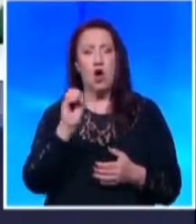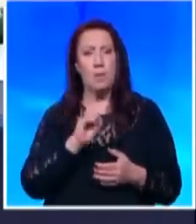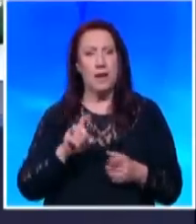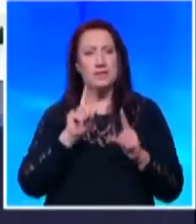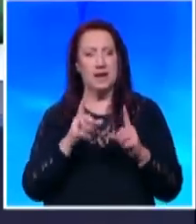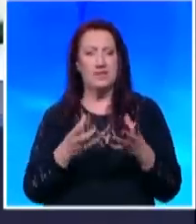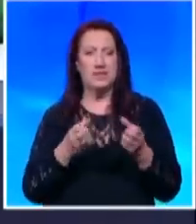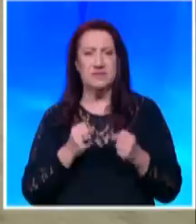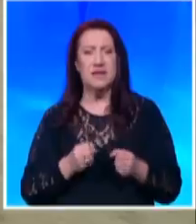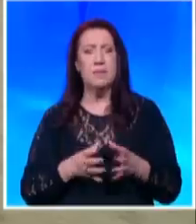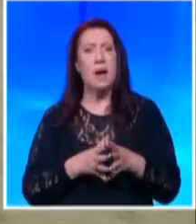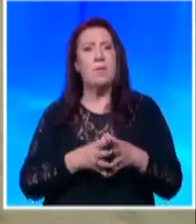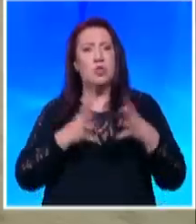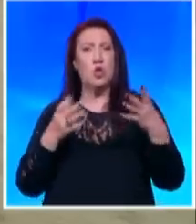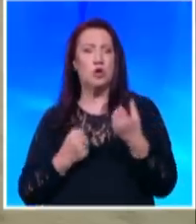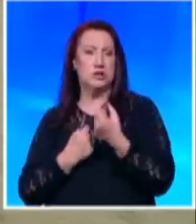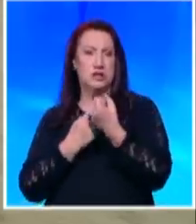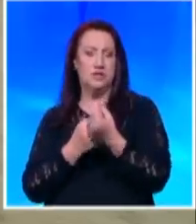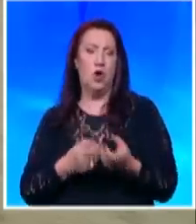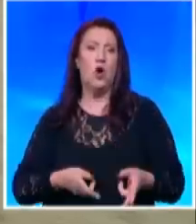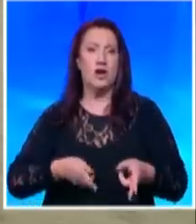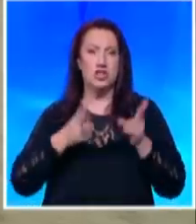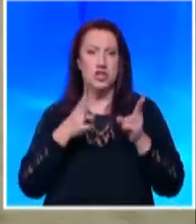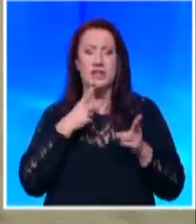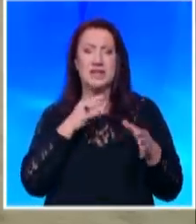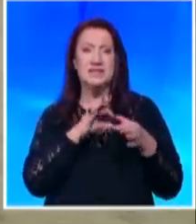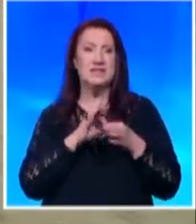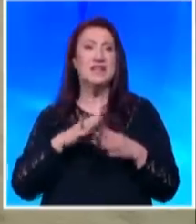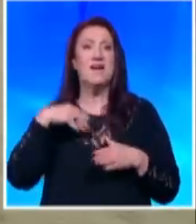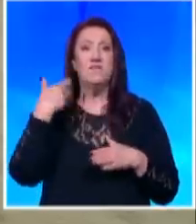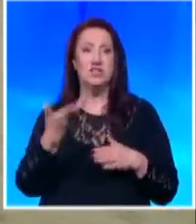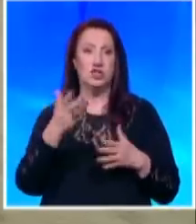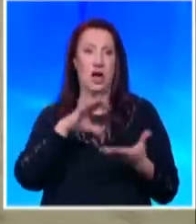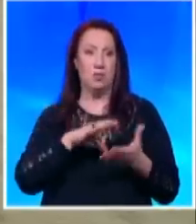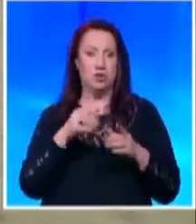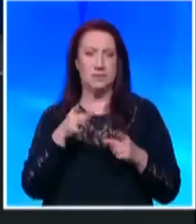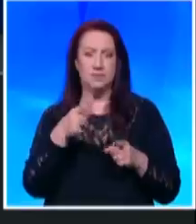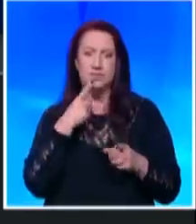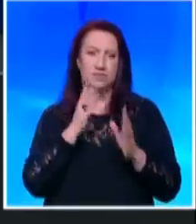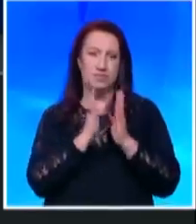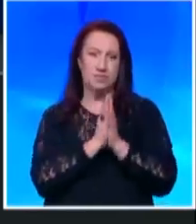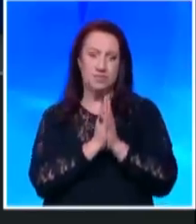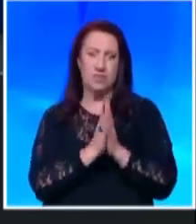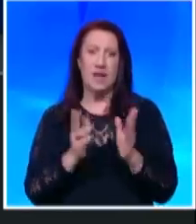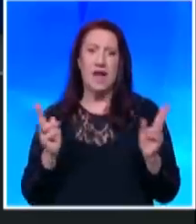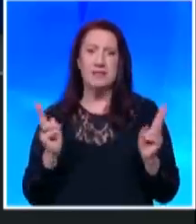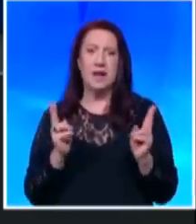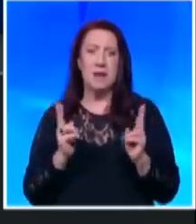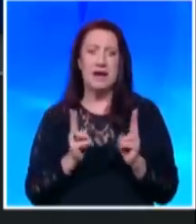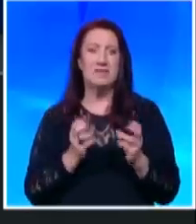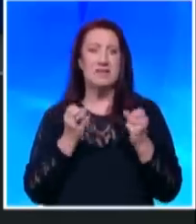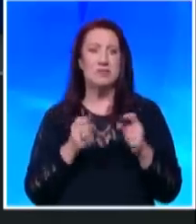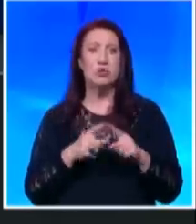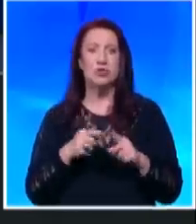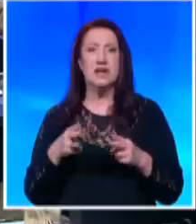за външната си политика, категоричен беше канцлерът. Така той призова за намаляване на възможността за вето при